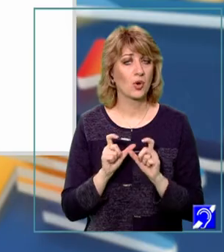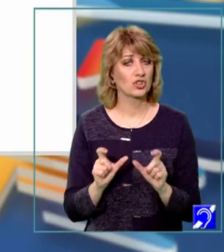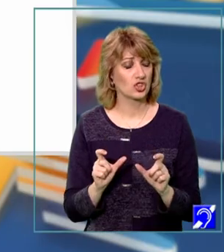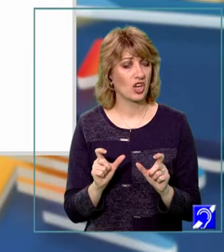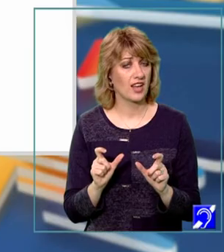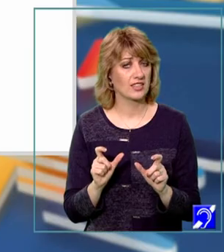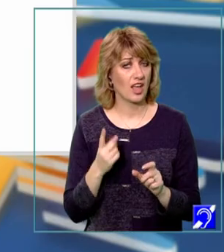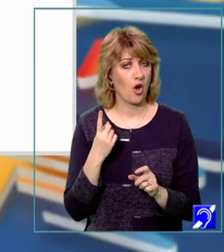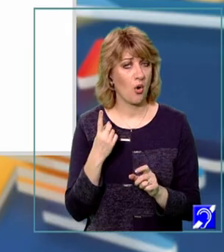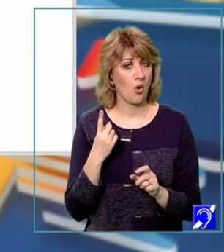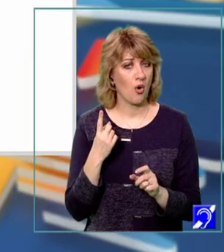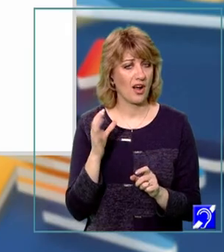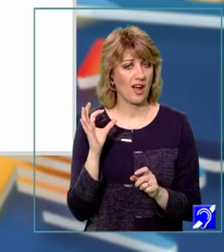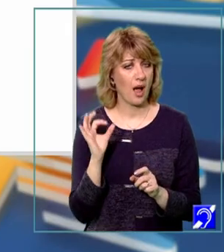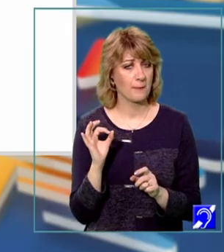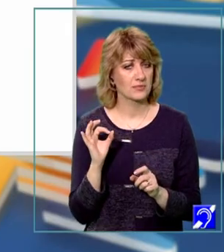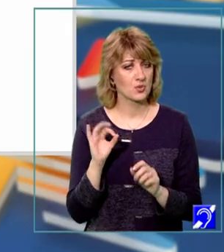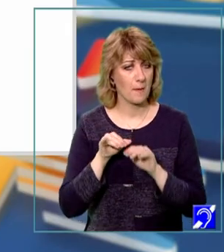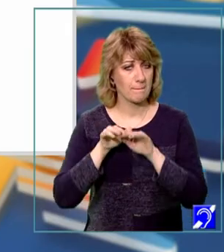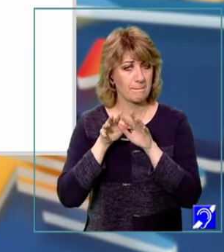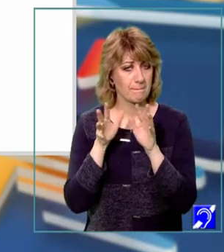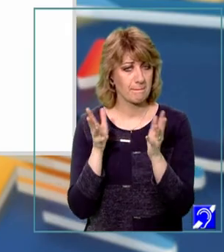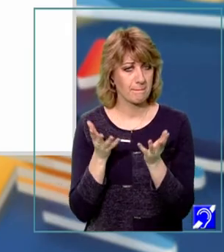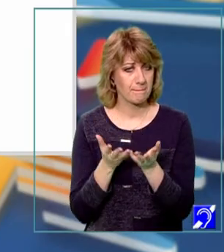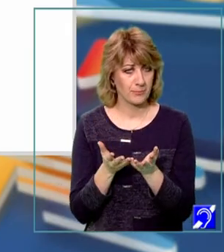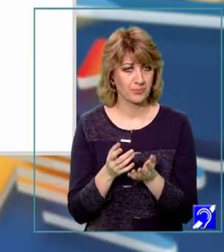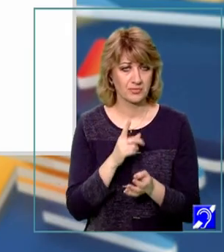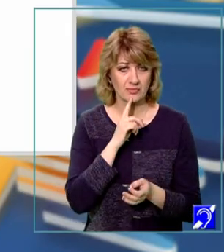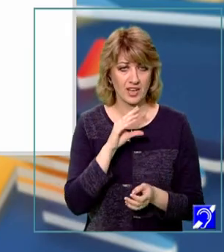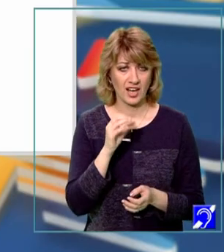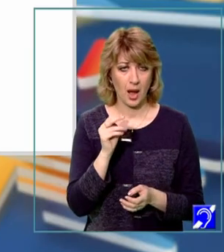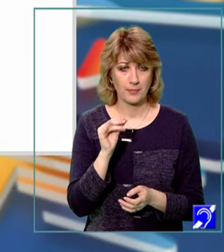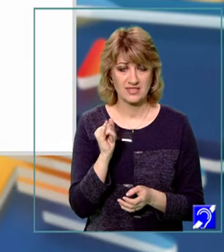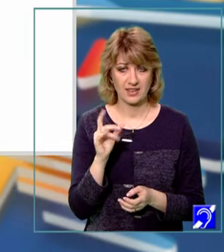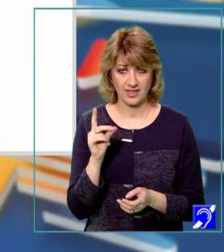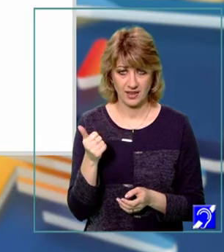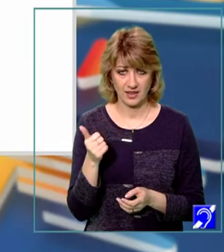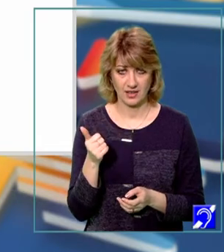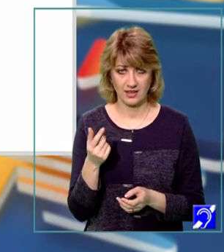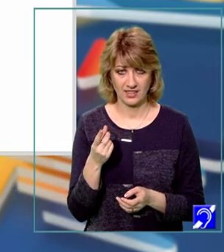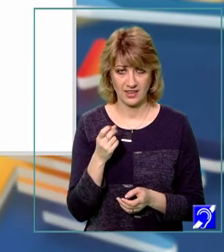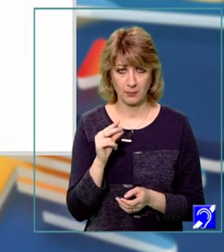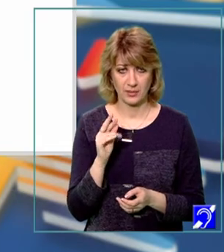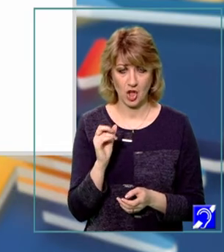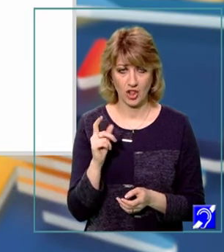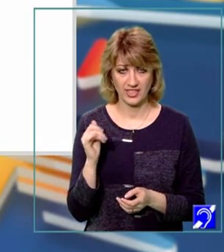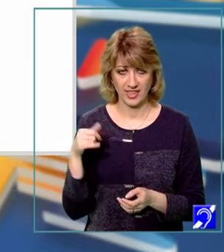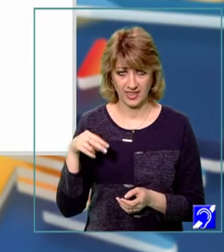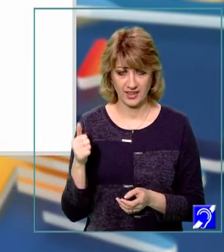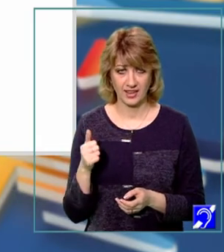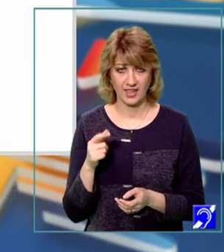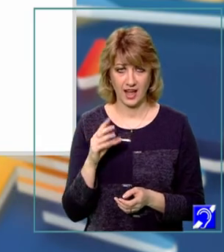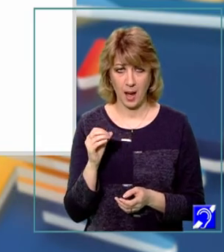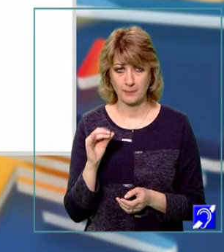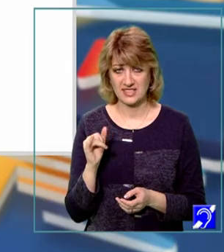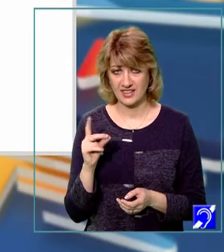de o capsulă numită capsidă, formată din proteine. Capsida este formată